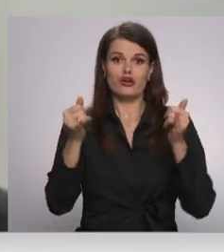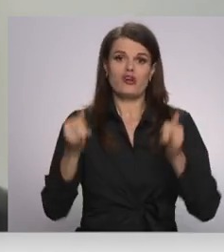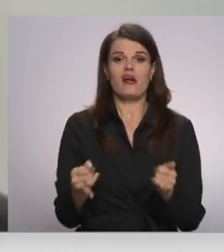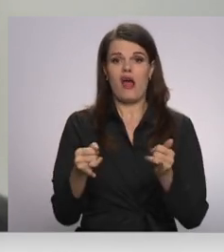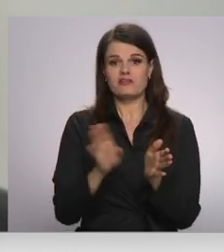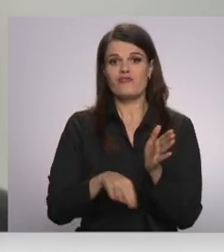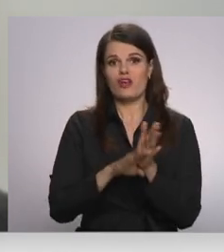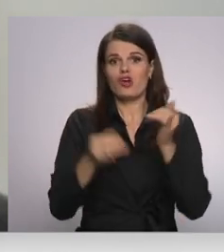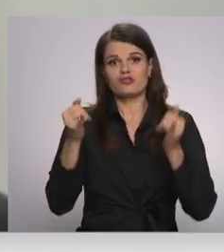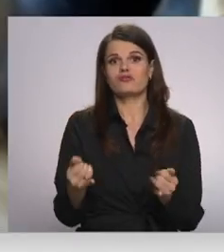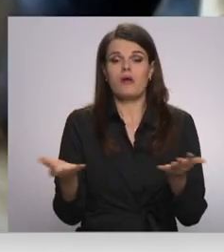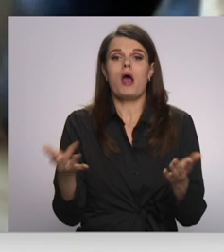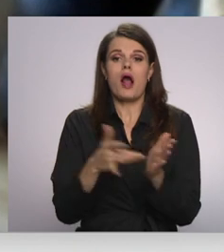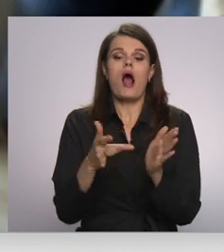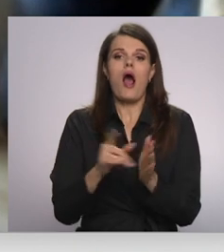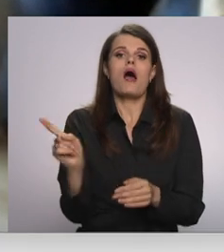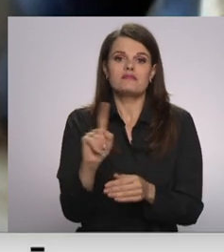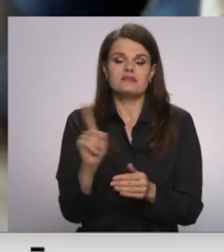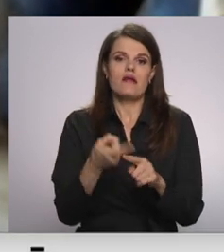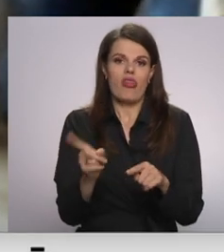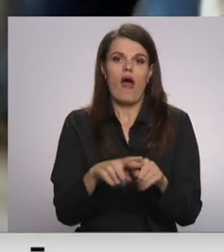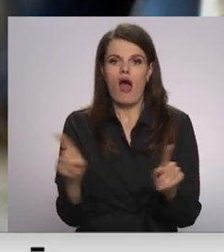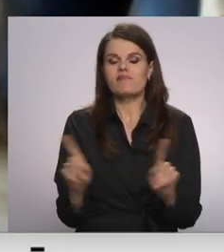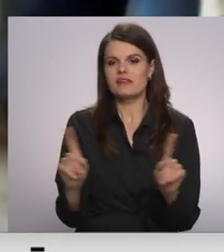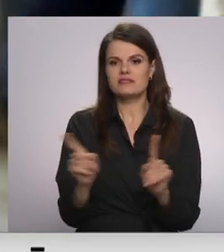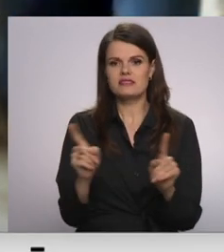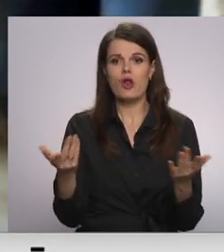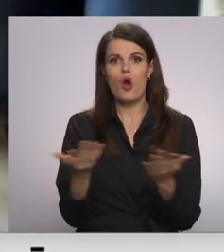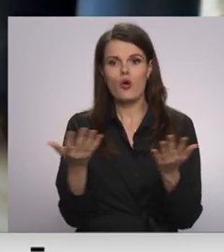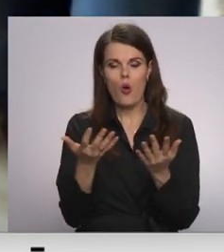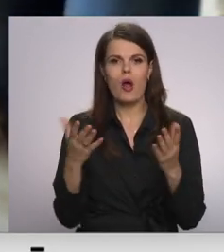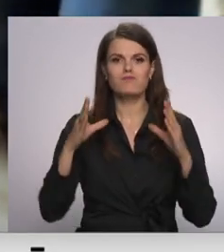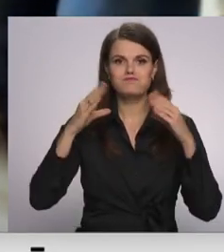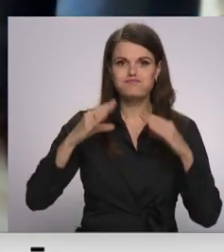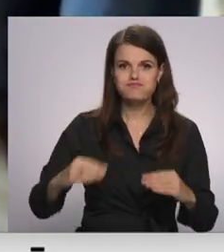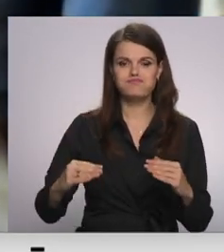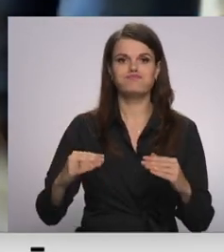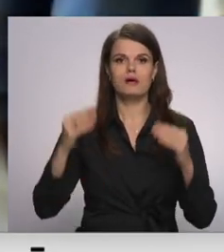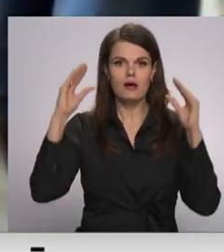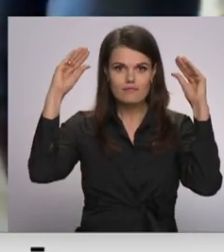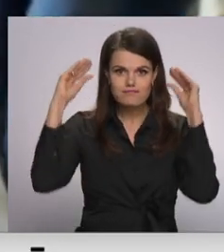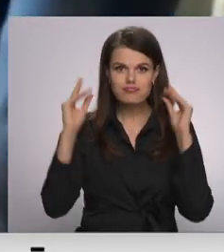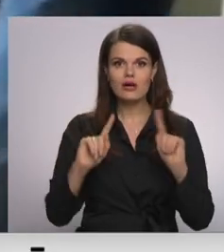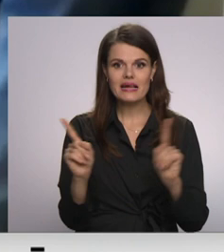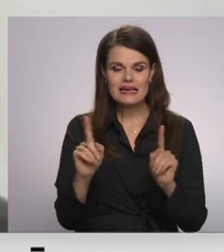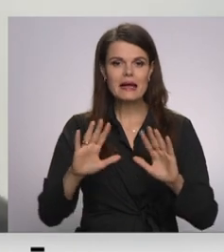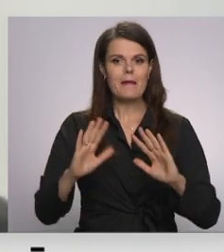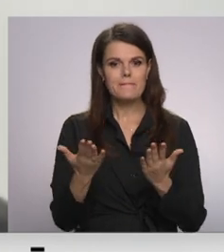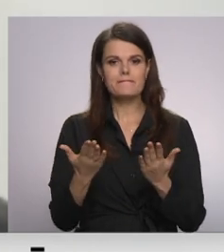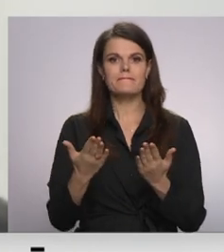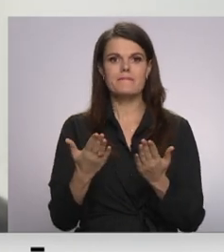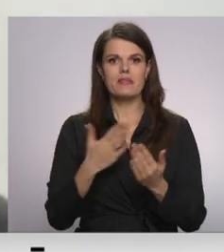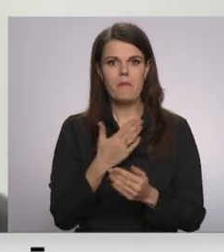kā krēsls. Nu, ko tirgus piedāvā, to viņš piedāvā. Ar kaut kādiem posteriem, atbalstiem. Bet manā gadījumā